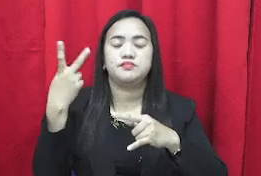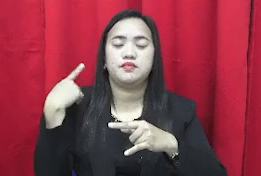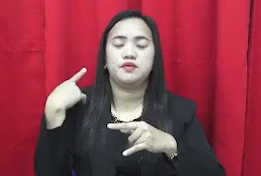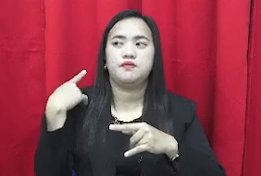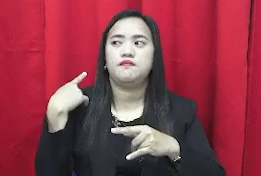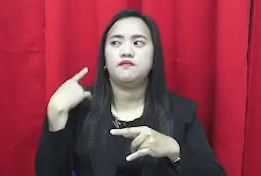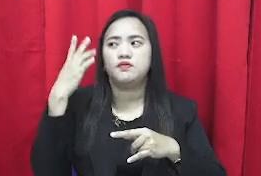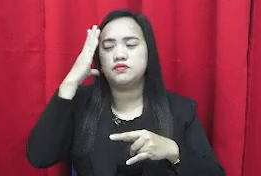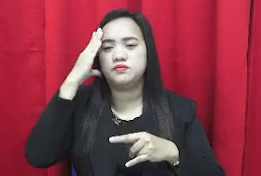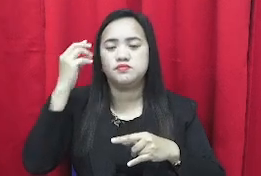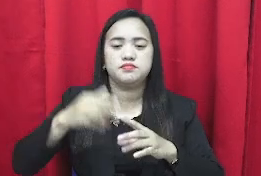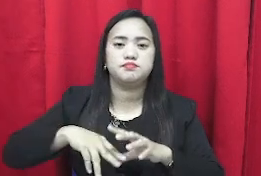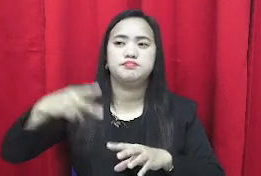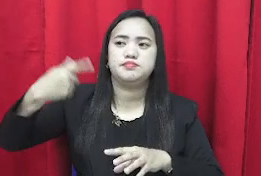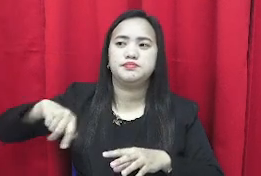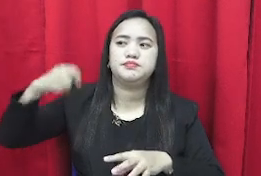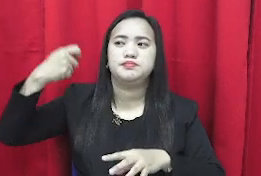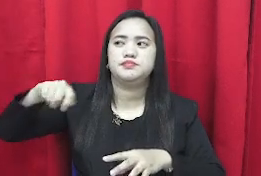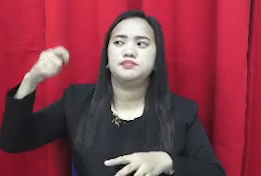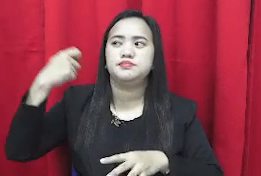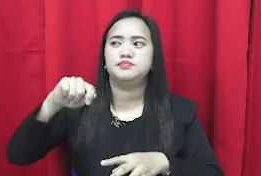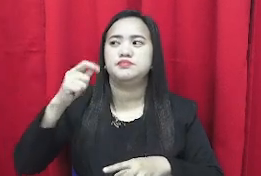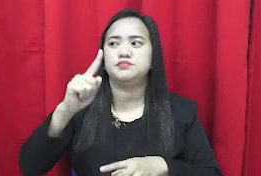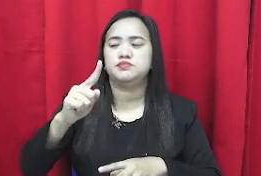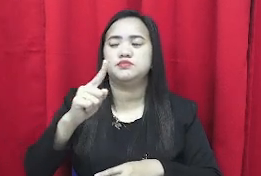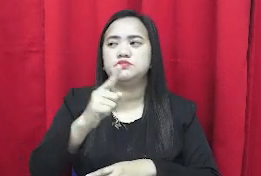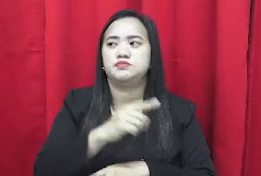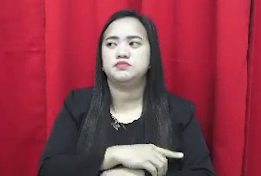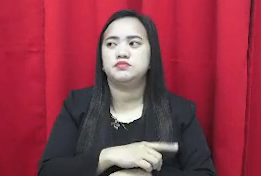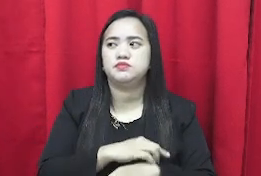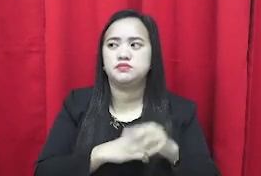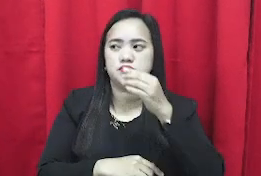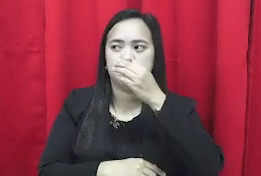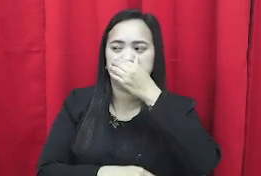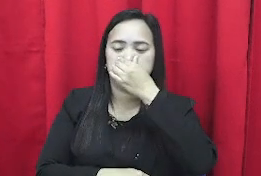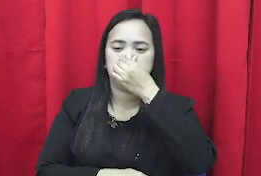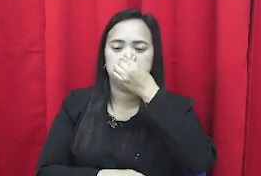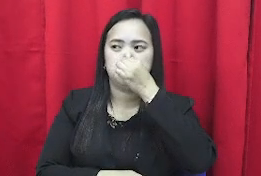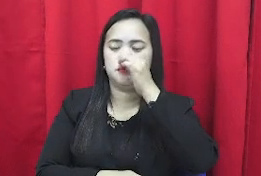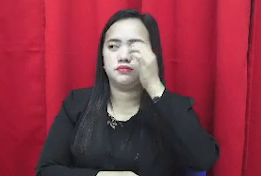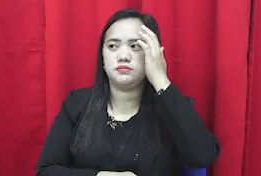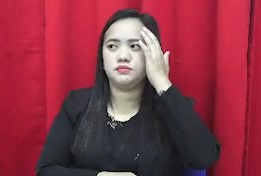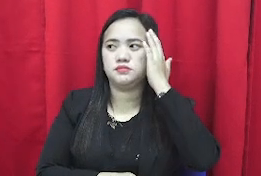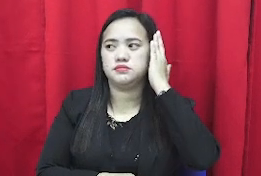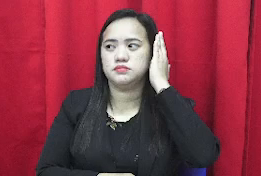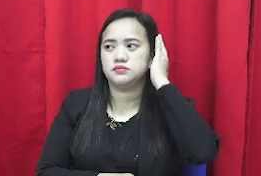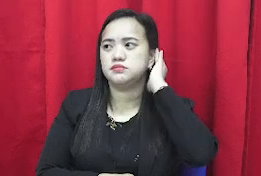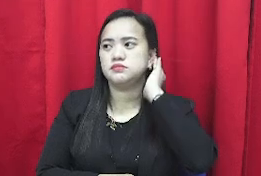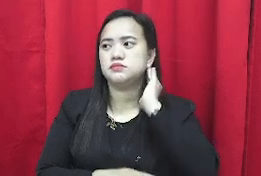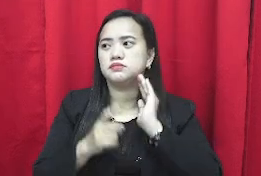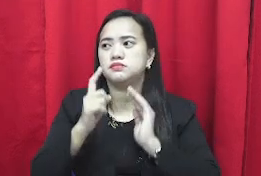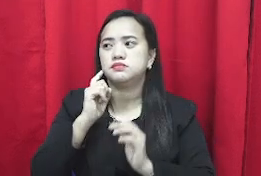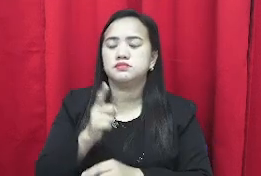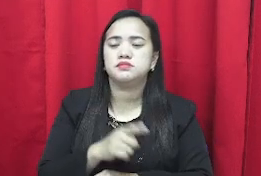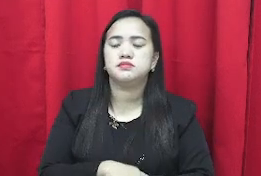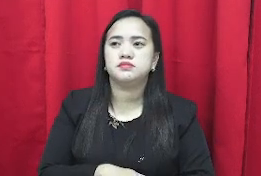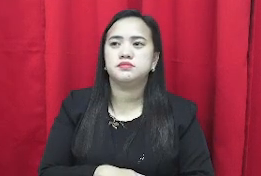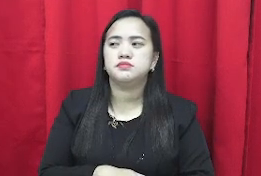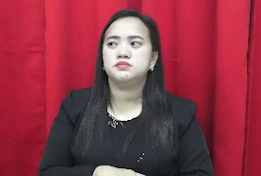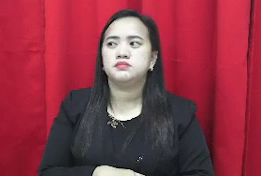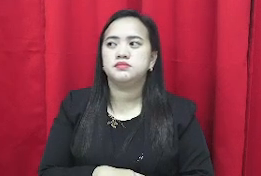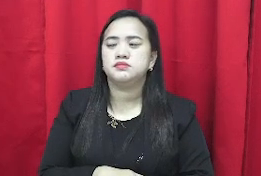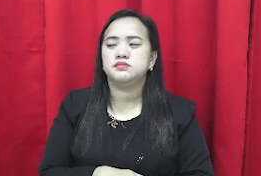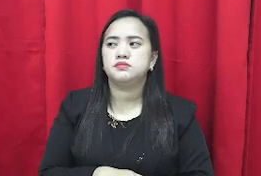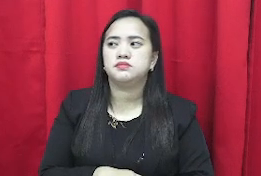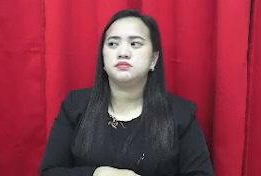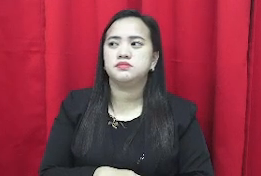ba pag a nakar naalala ko one time may brand out dito nag brand out dito one time eh kinukwento namin yan doun sa dalawang bata na yan